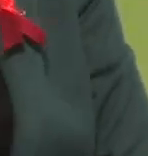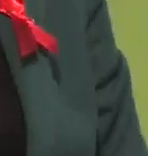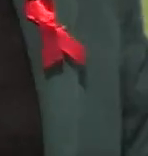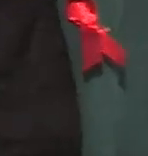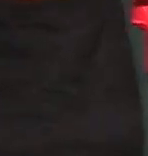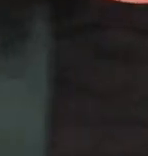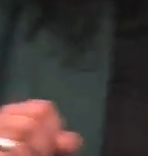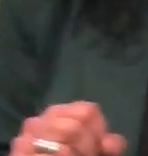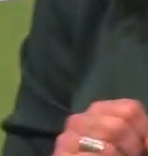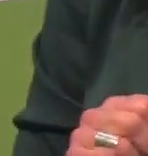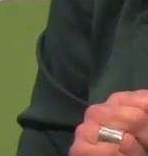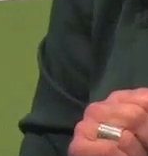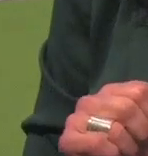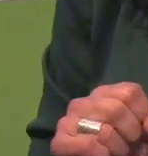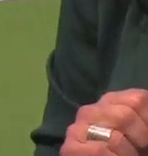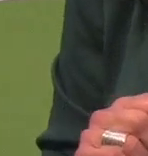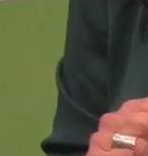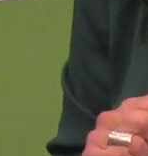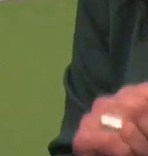machen für alle.